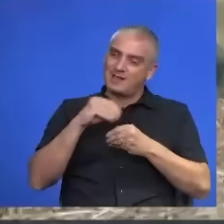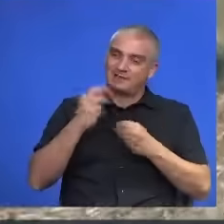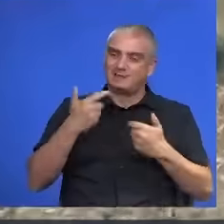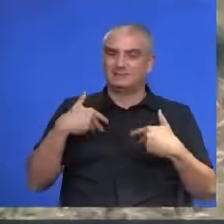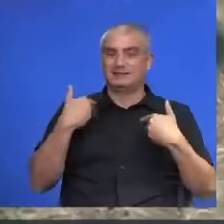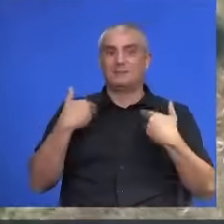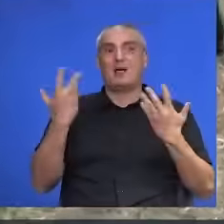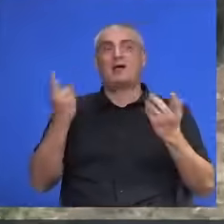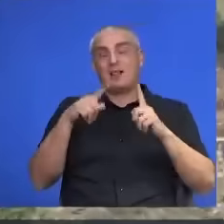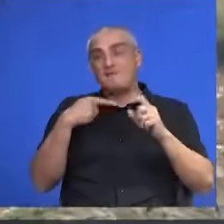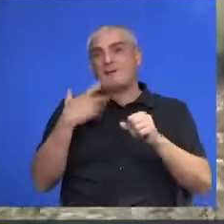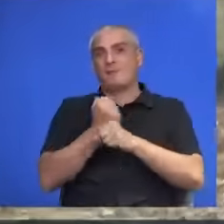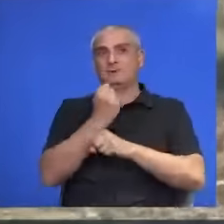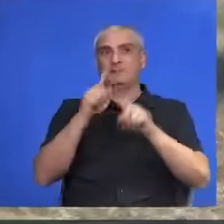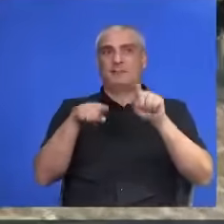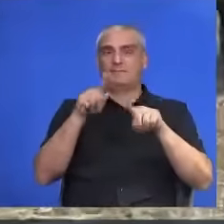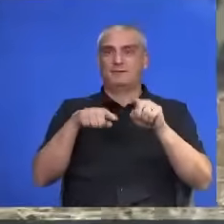מצליחים.